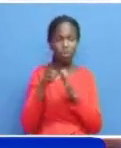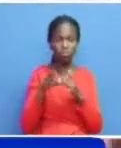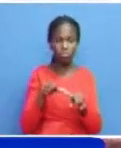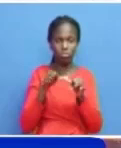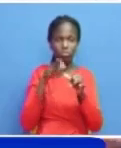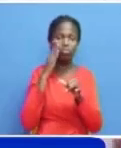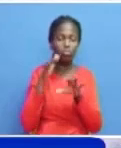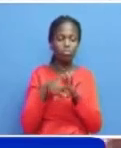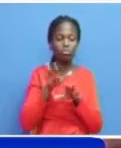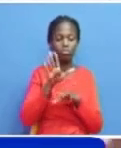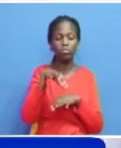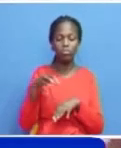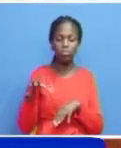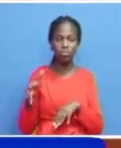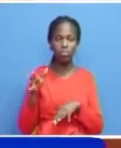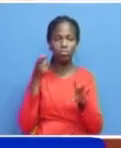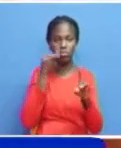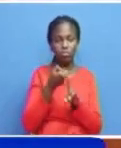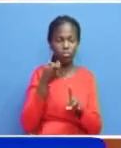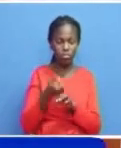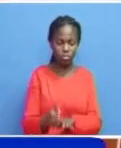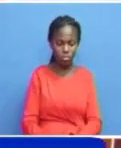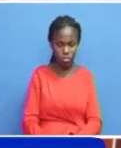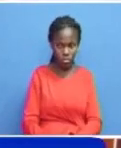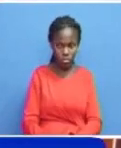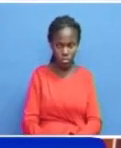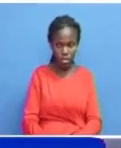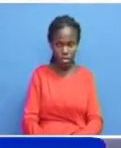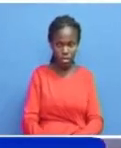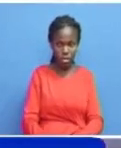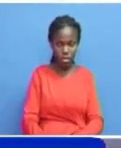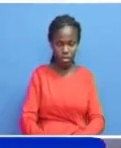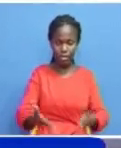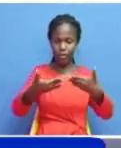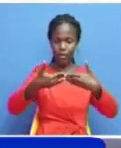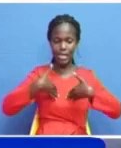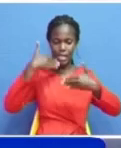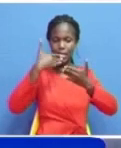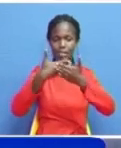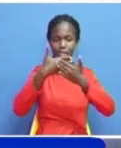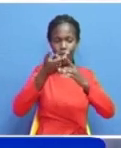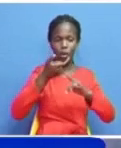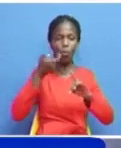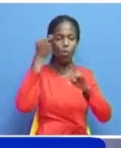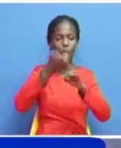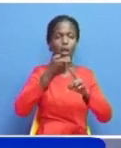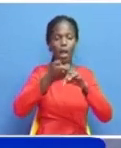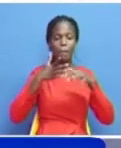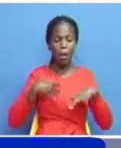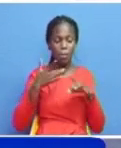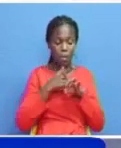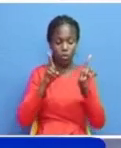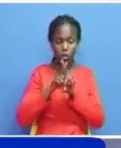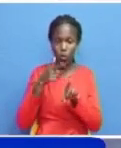ukosi wa kaunti yake ya Kwale. Pokea shukrani nyingi kutoka kwa Wakwale. Lakini